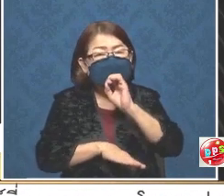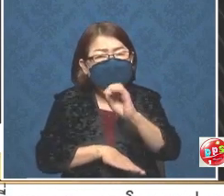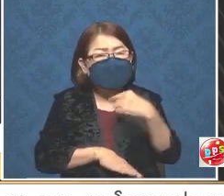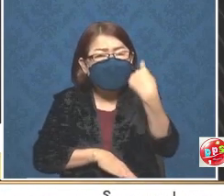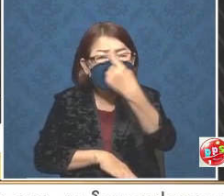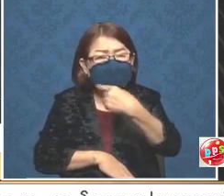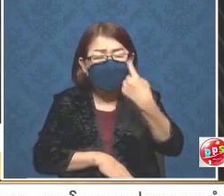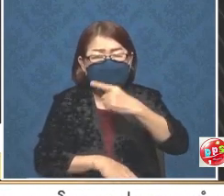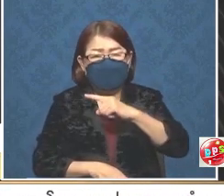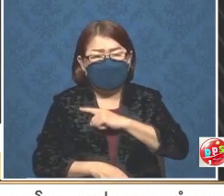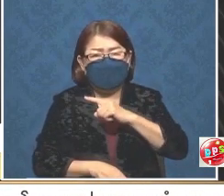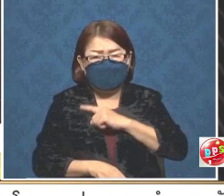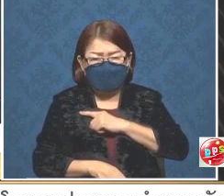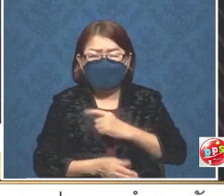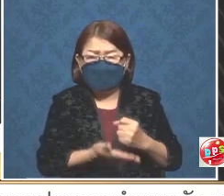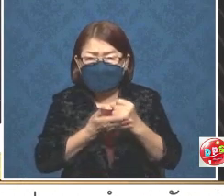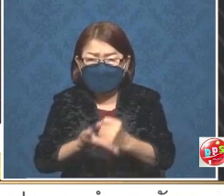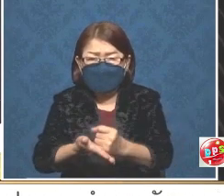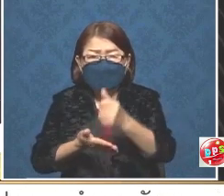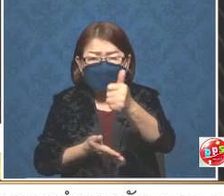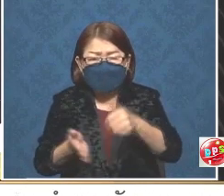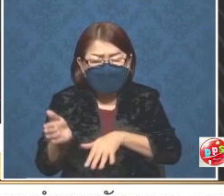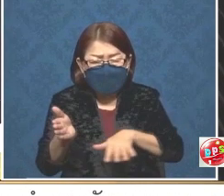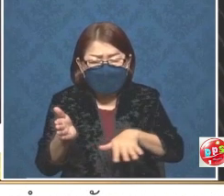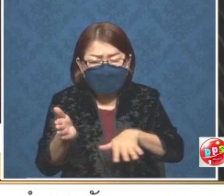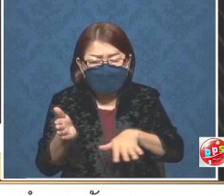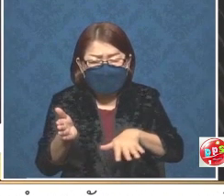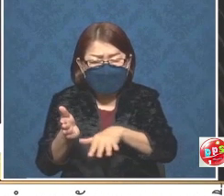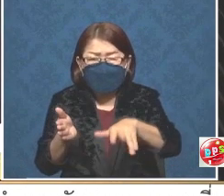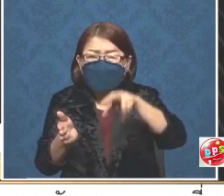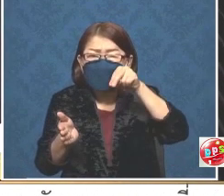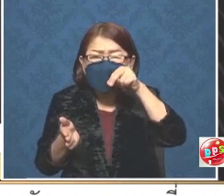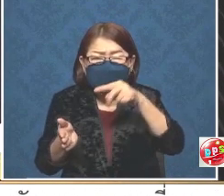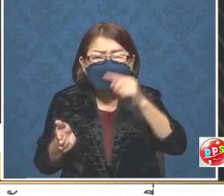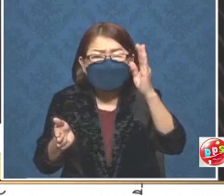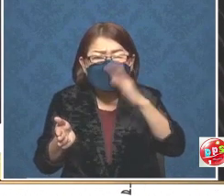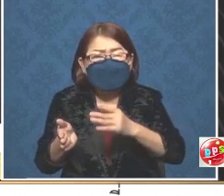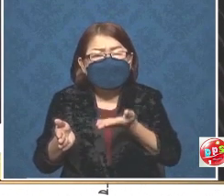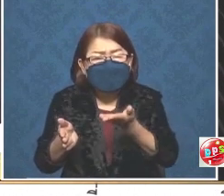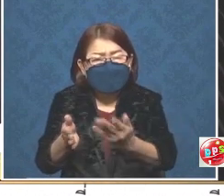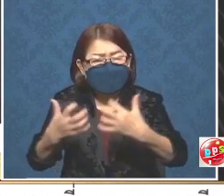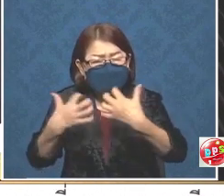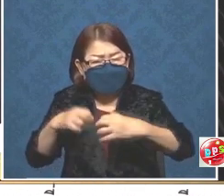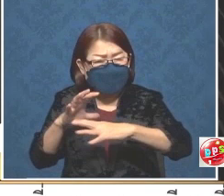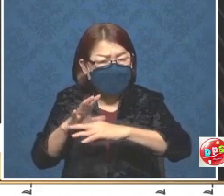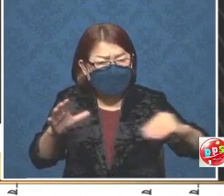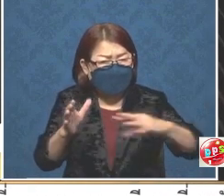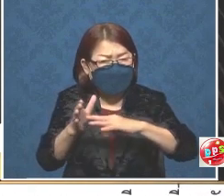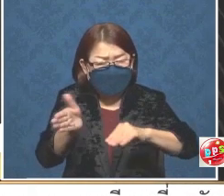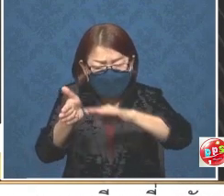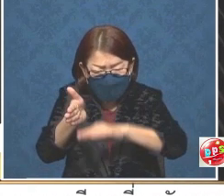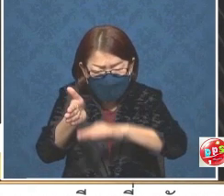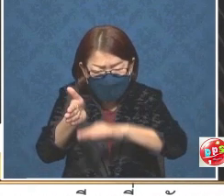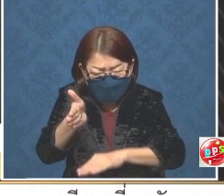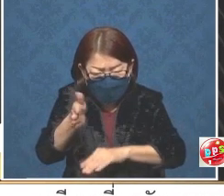ให้แงระบายน้ำจากโOne World kPUออกกันที vibe อย่างน้อย 30 cmคนที่สอง